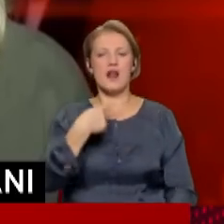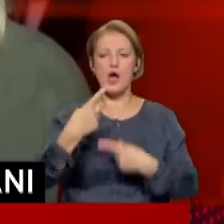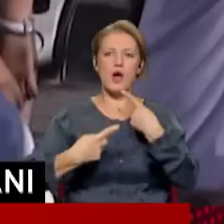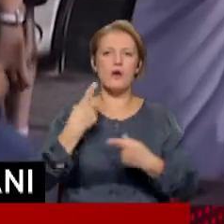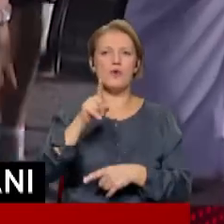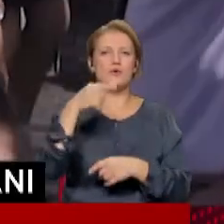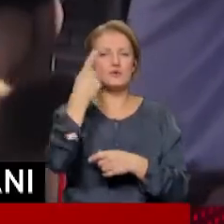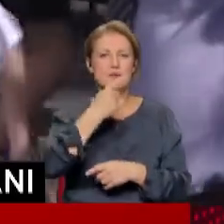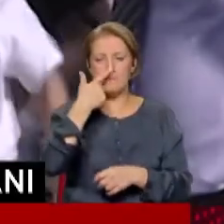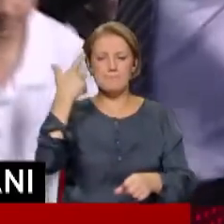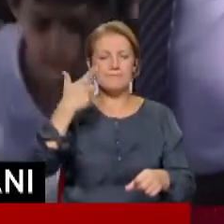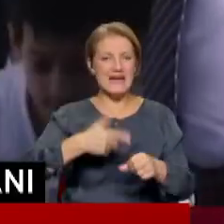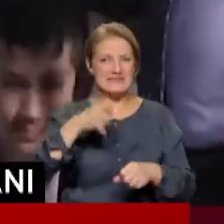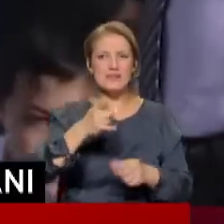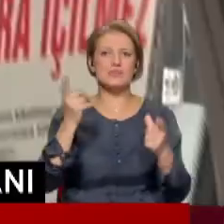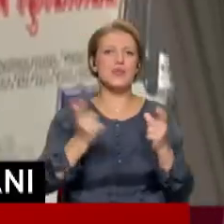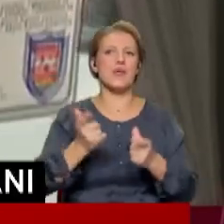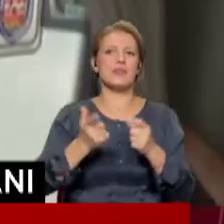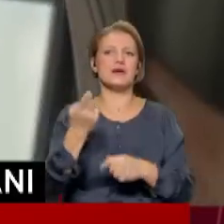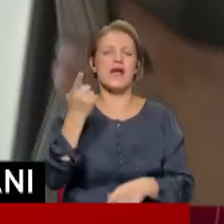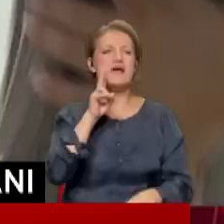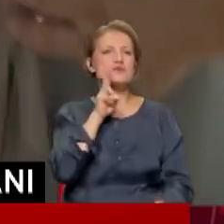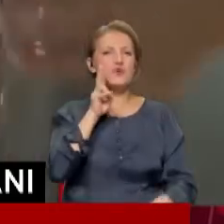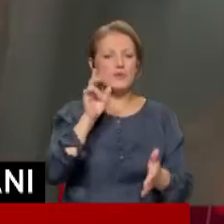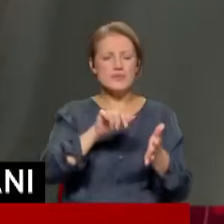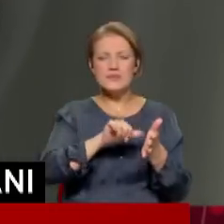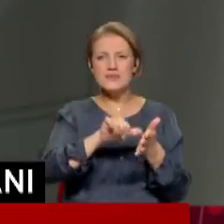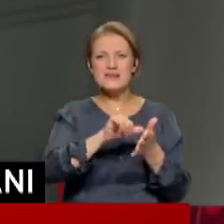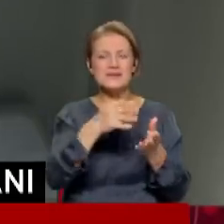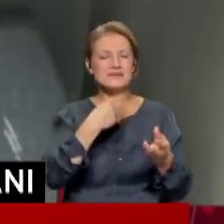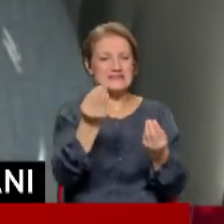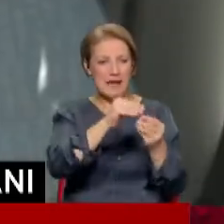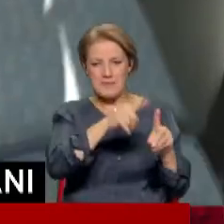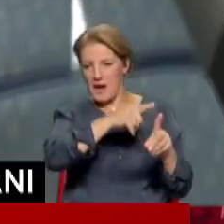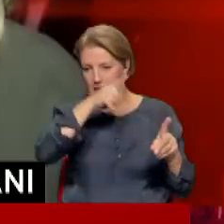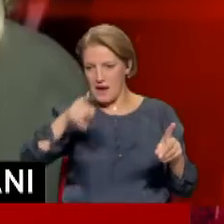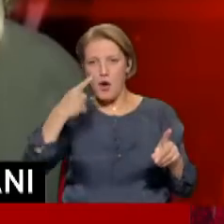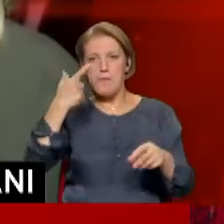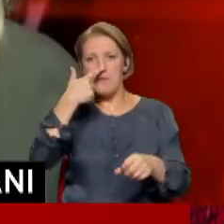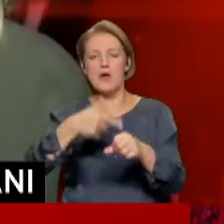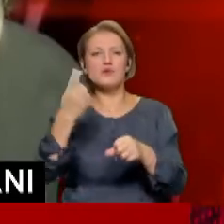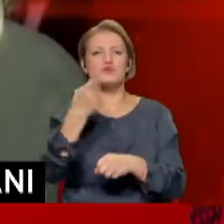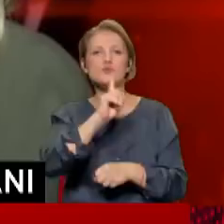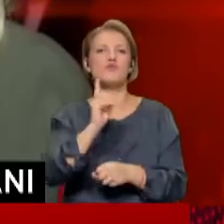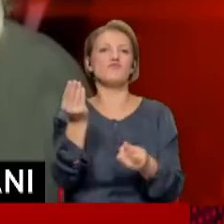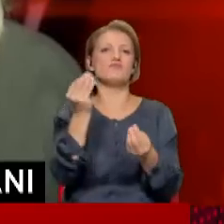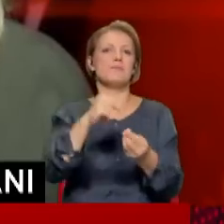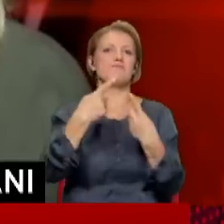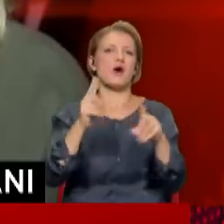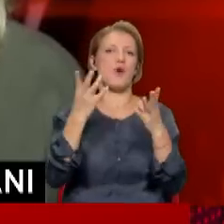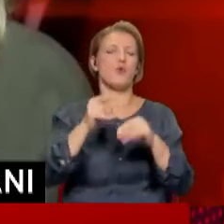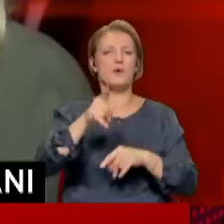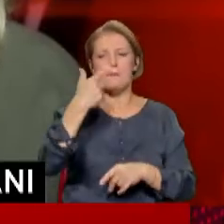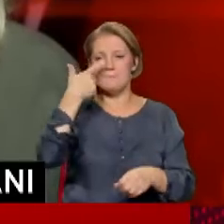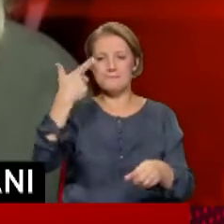söyleniyor. Dolayısıyla yani akaryakıta yani neredeyse en son tarif artışından beri %100 fark gelmiş. Dolayısıyla bunlar